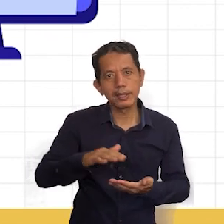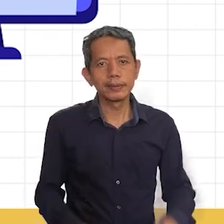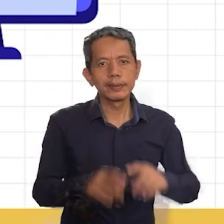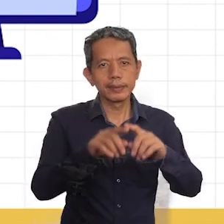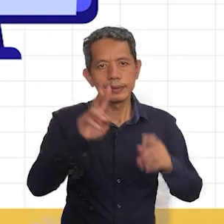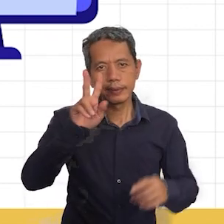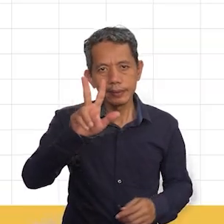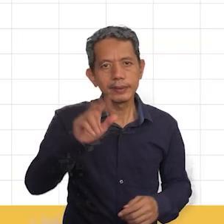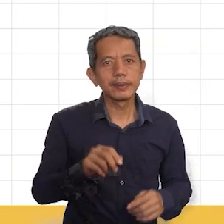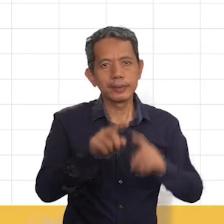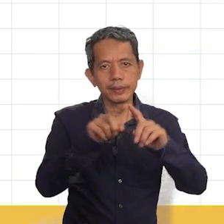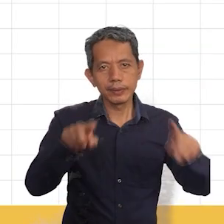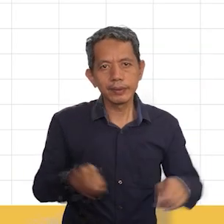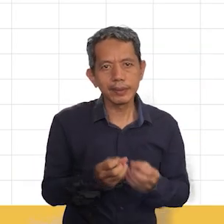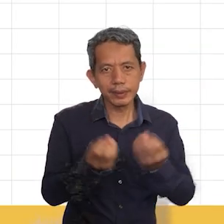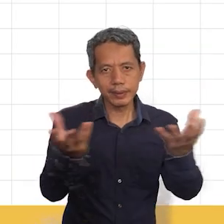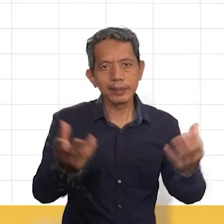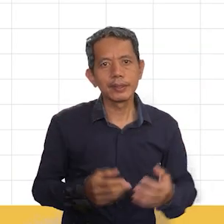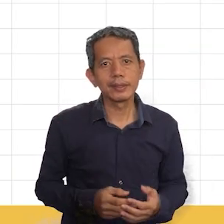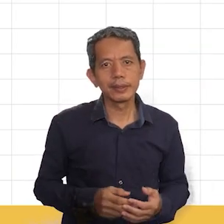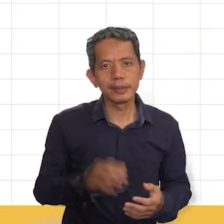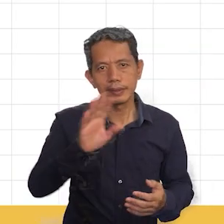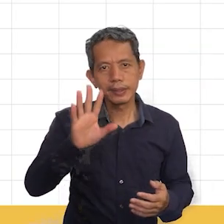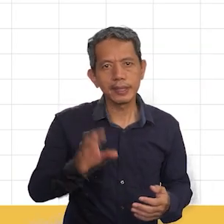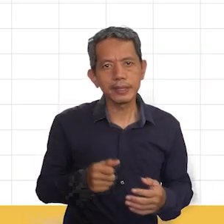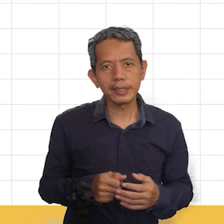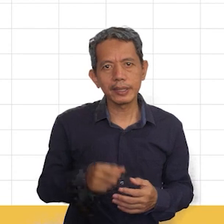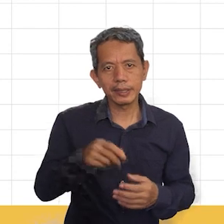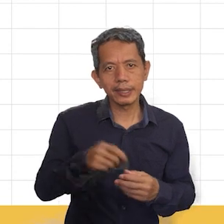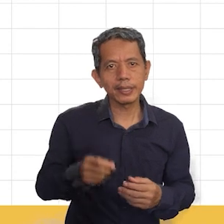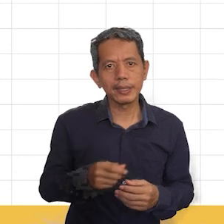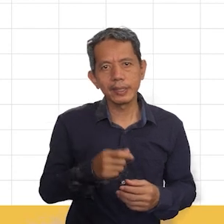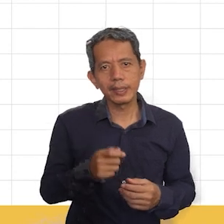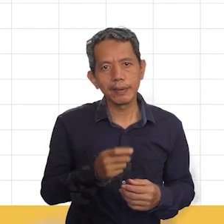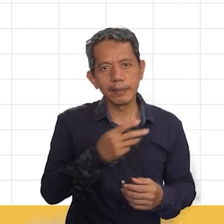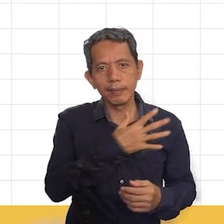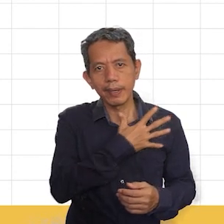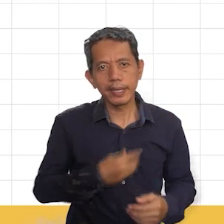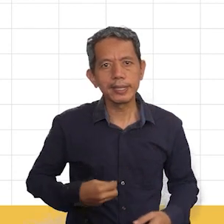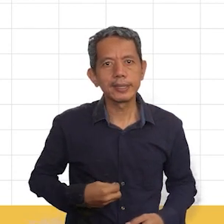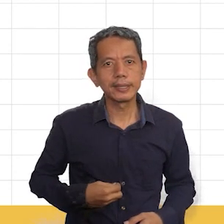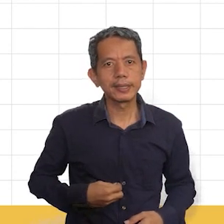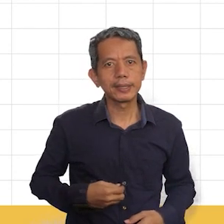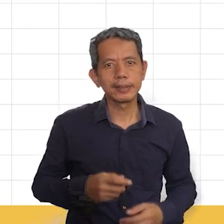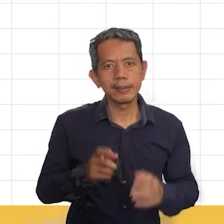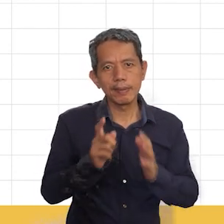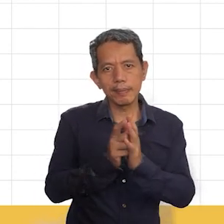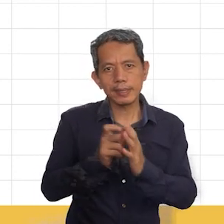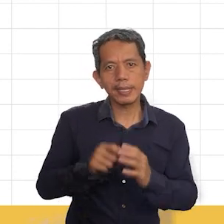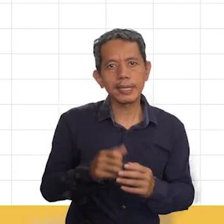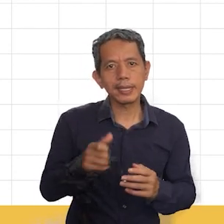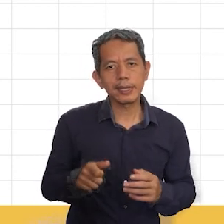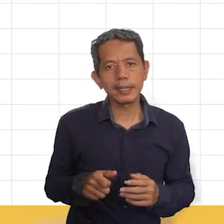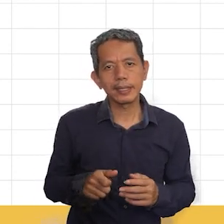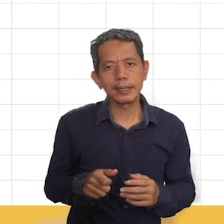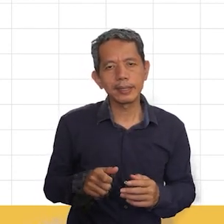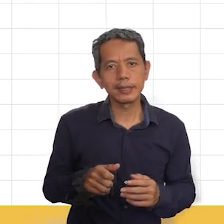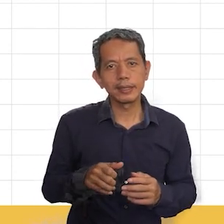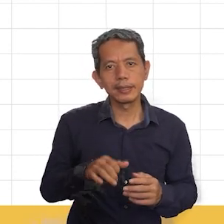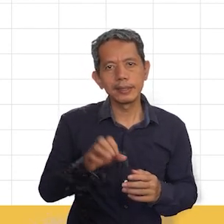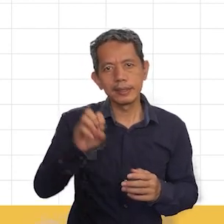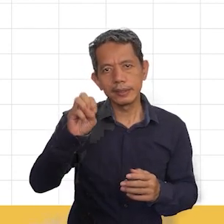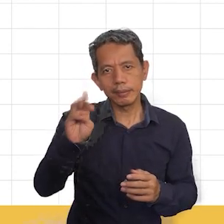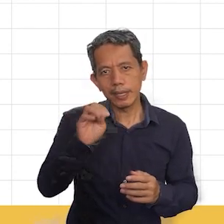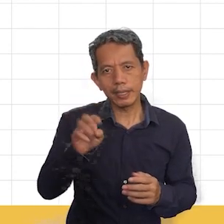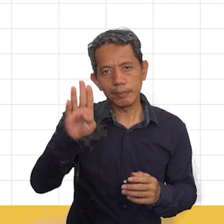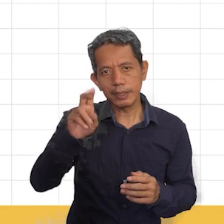dicetak. Ketiga, surat keterangan tidak sedang dinyatakan valid. Persyaratan kelengkapan